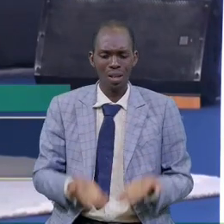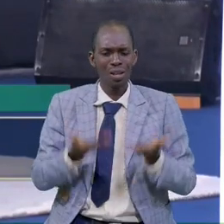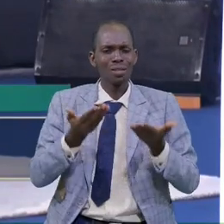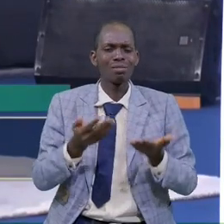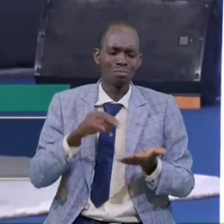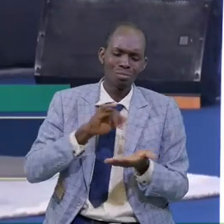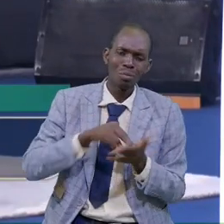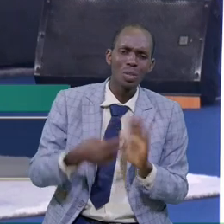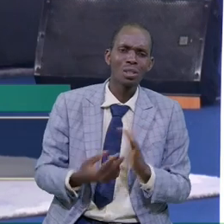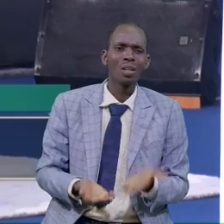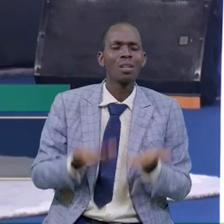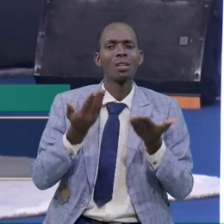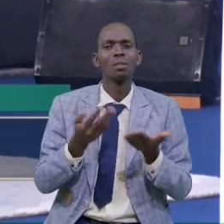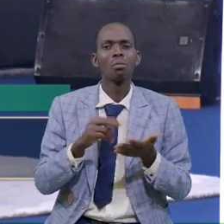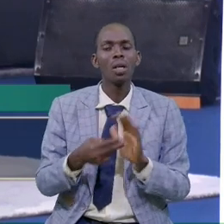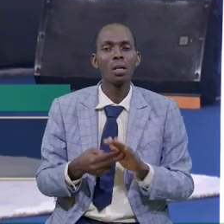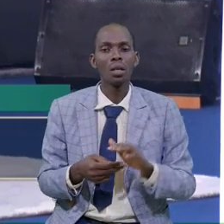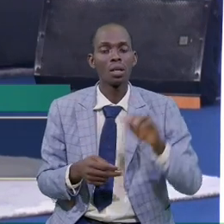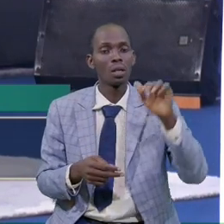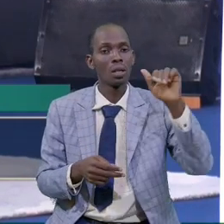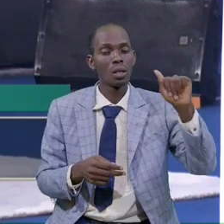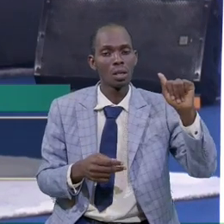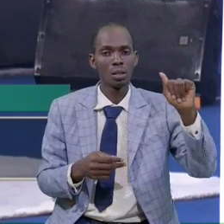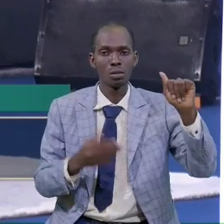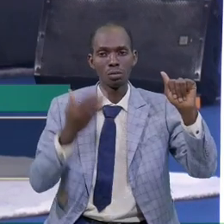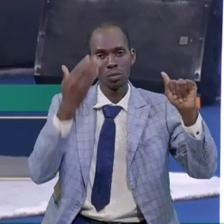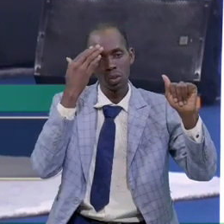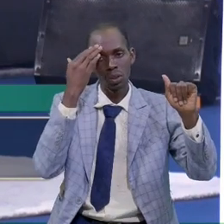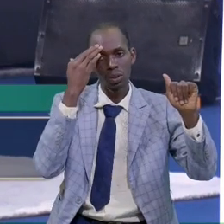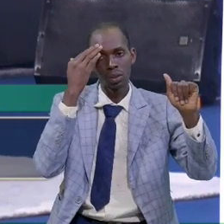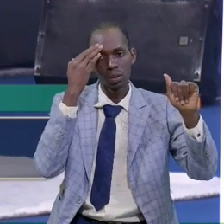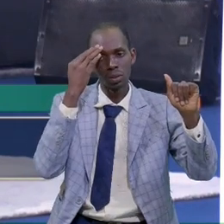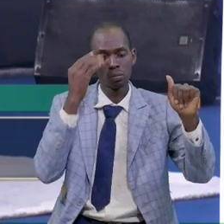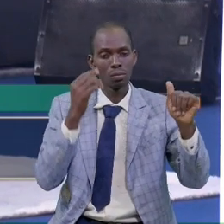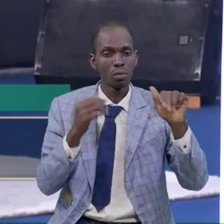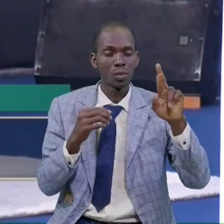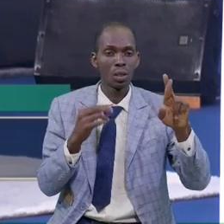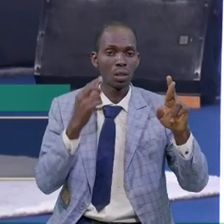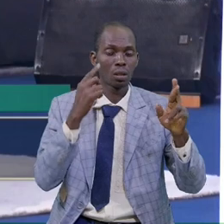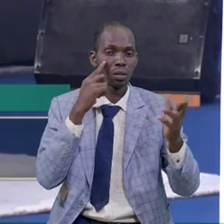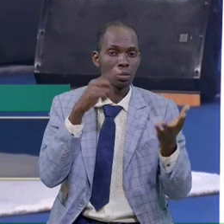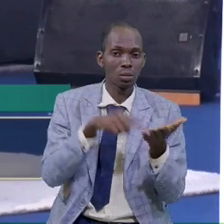dire? Premièrement, c'est reconnaître les péchés croissants